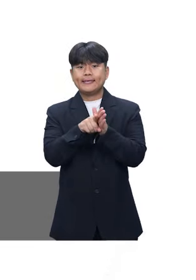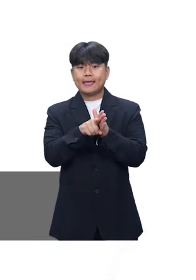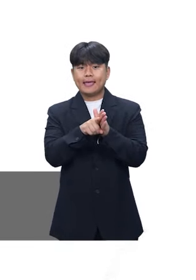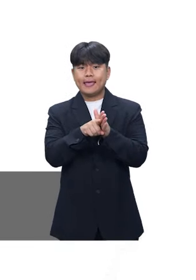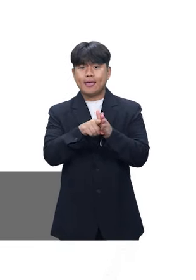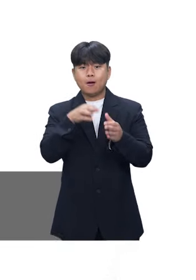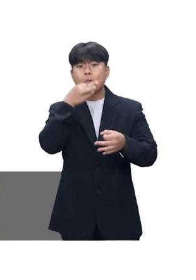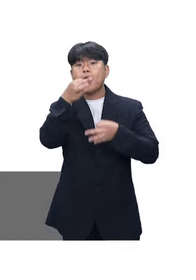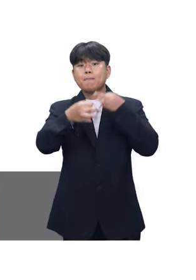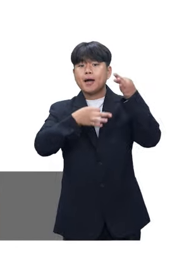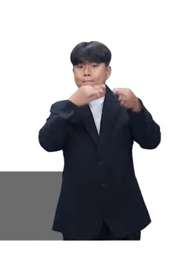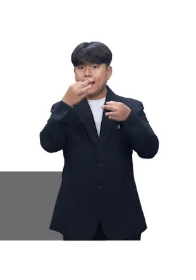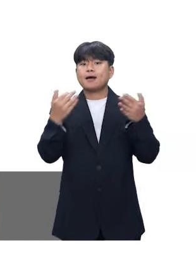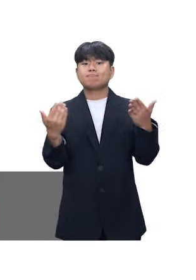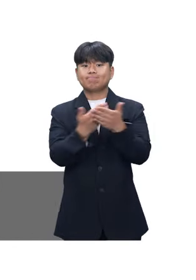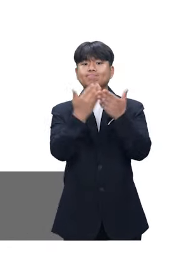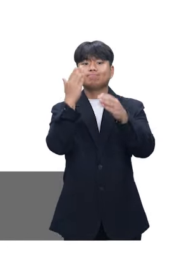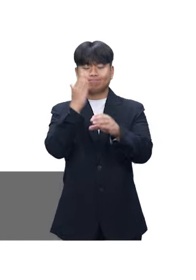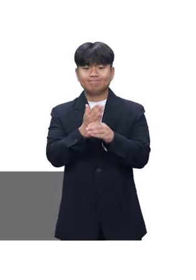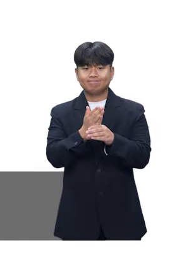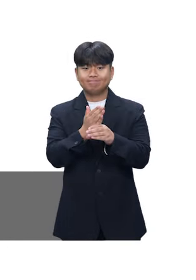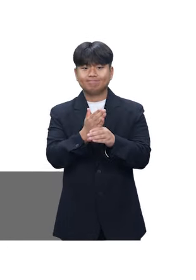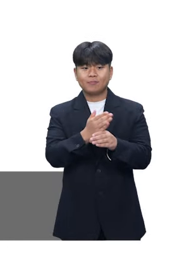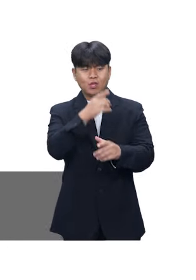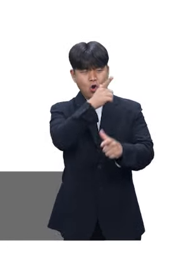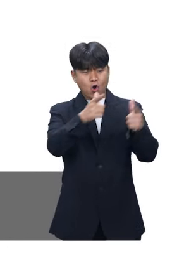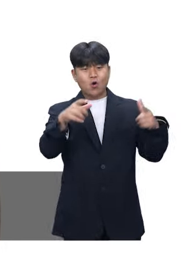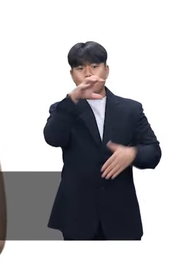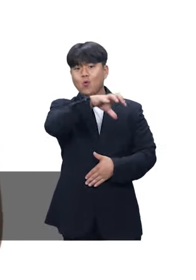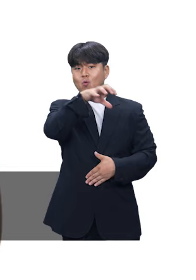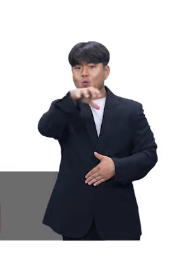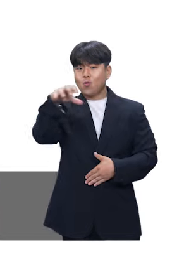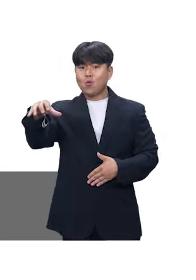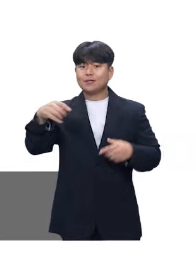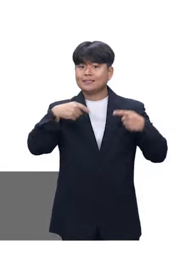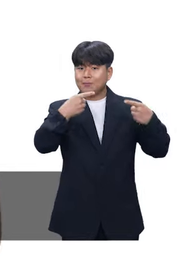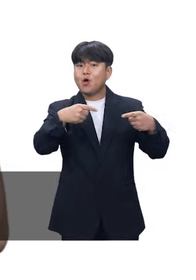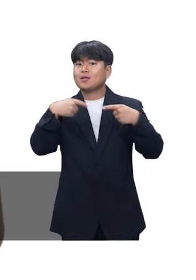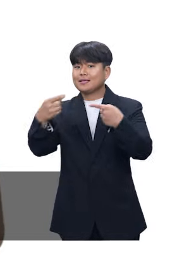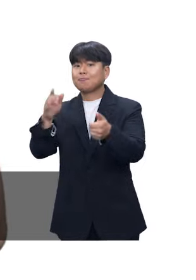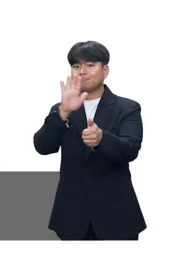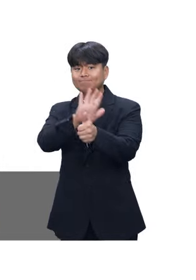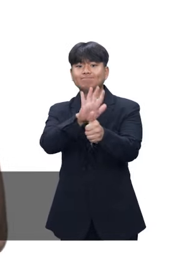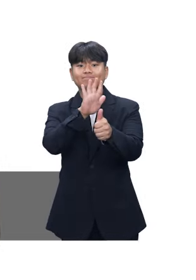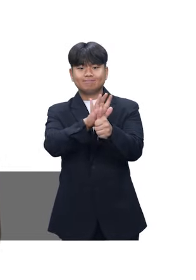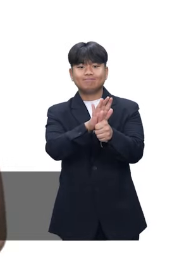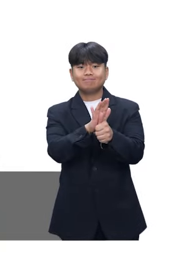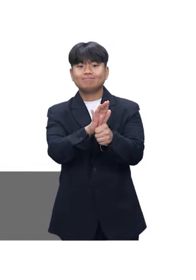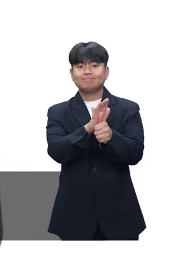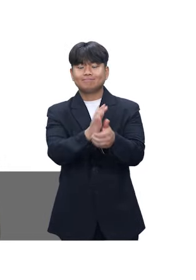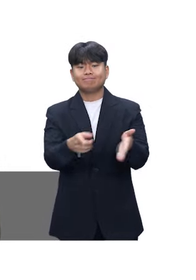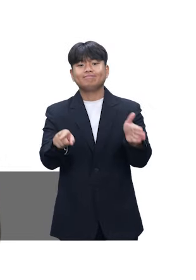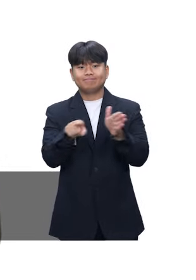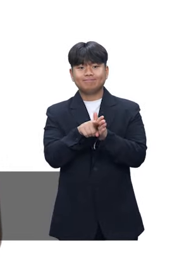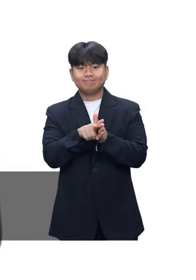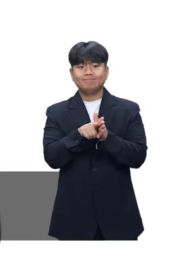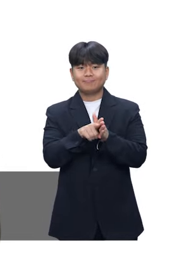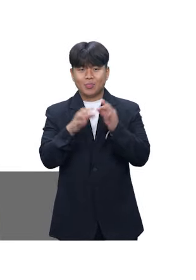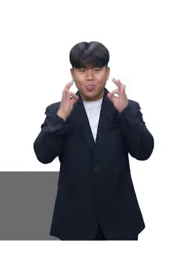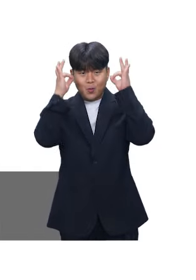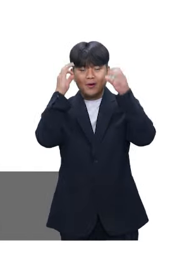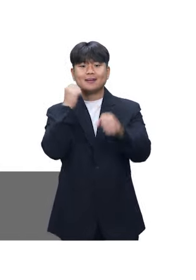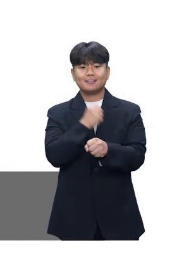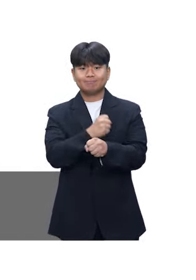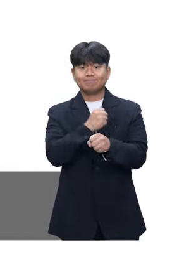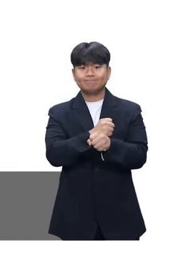목소리를 내고 있는데요. 이 안양시는 앞으로도 다양한 분야에서 청년 참여를 확대하며 꿈과 미래를 설계해가는 청년들의